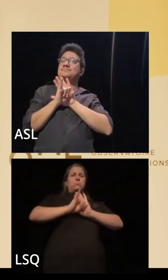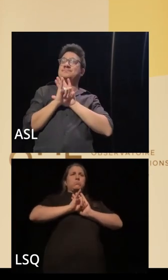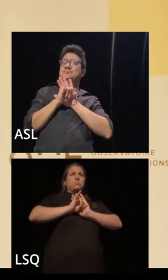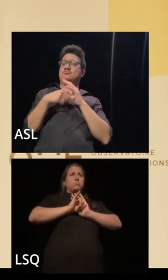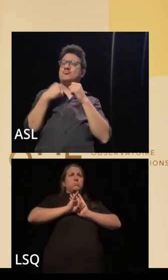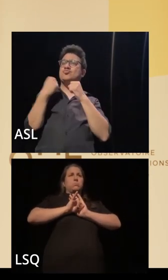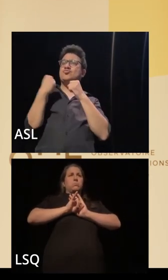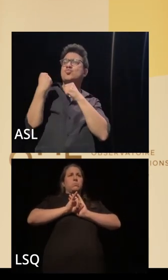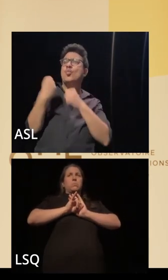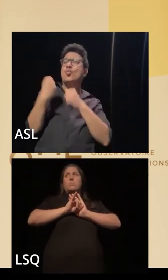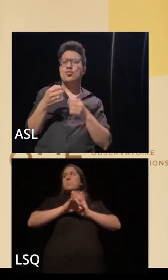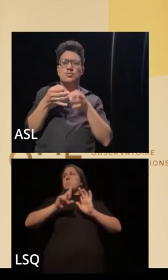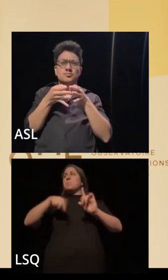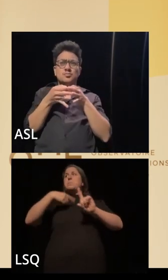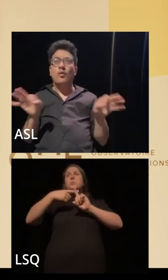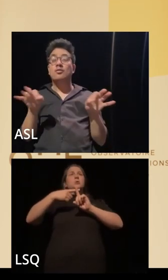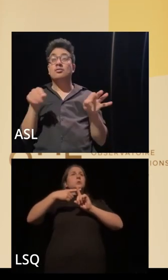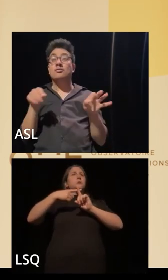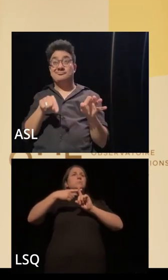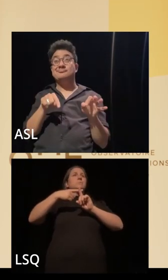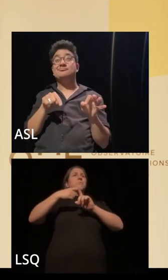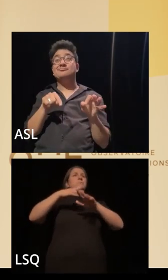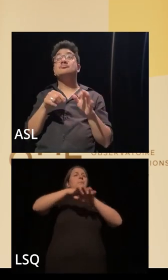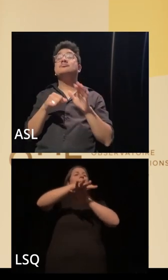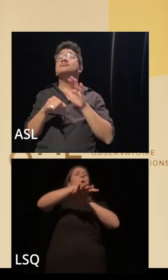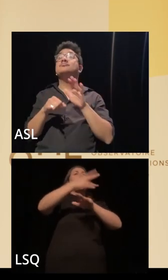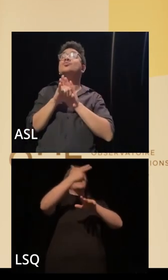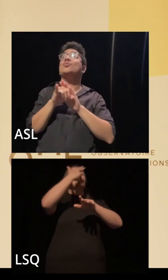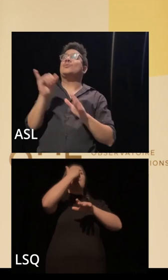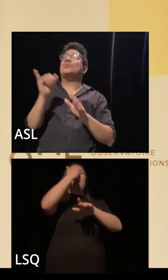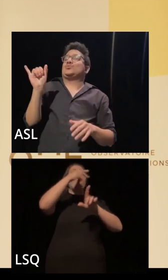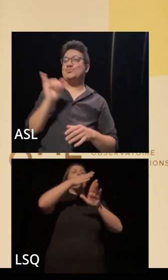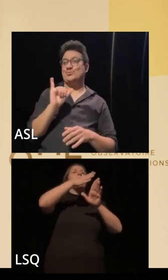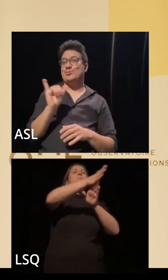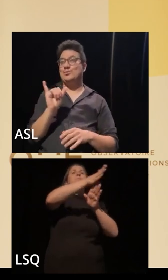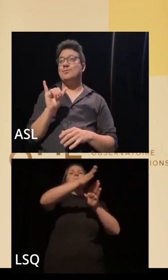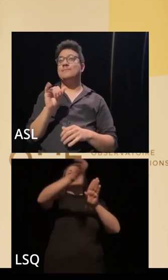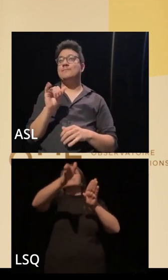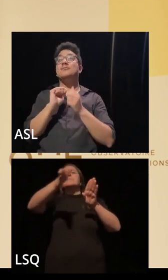dans de multiples disciplines comme le sport. On était rendu là.